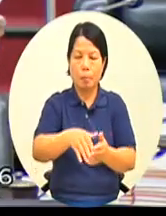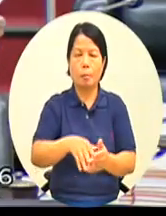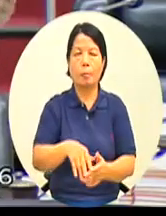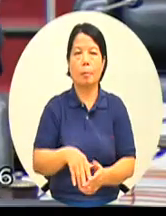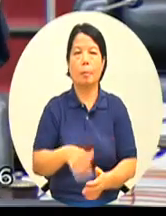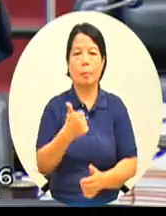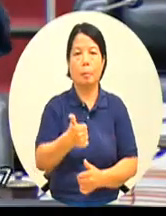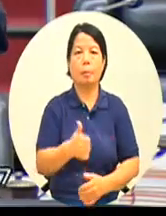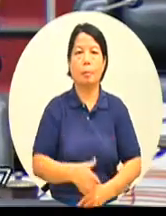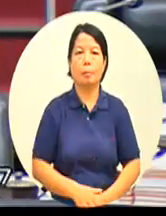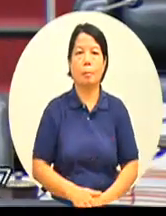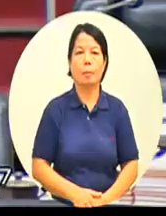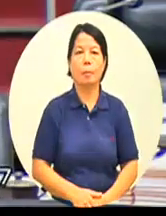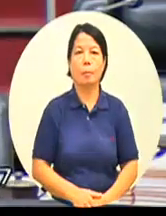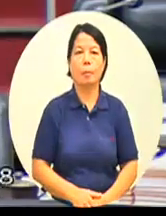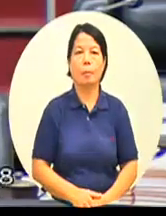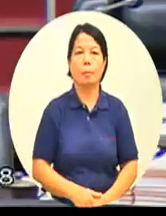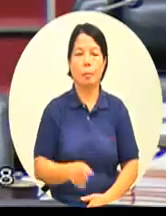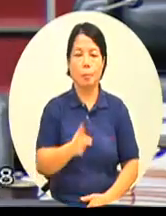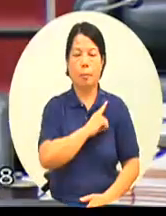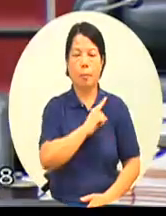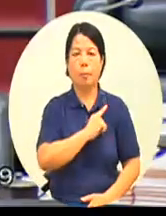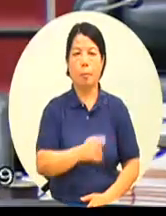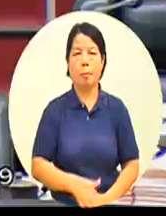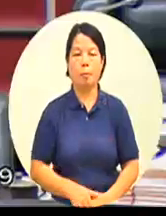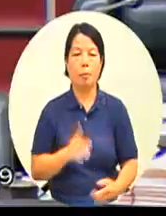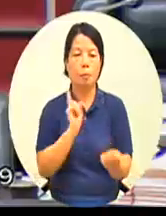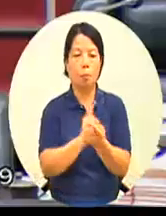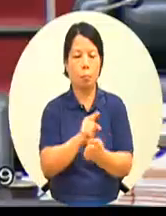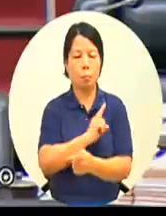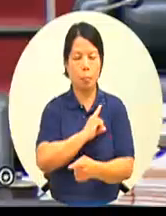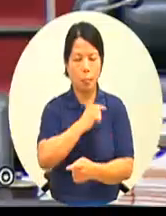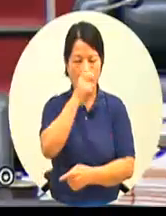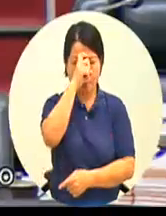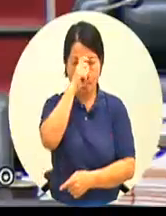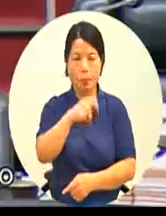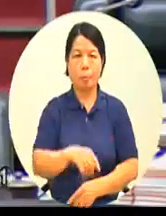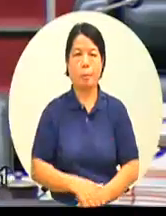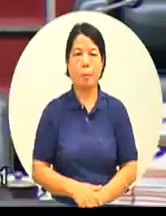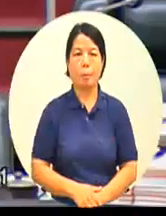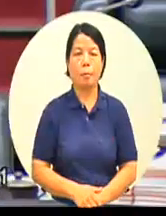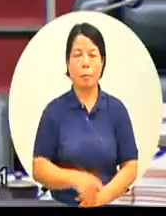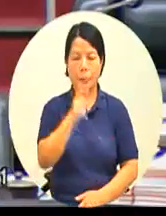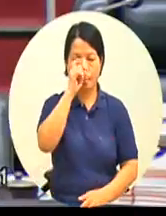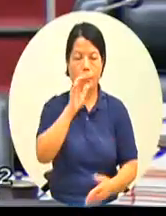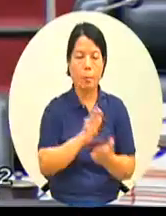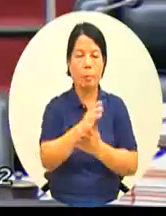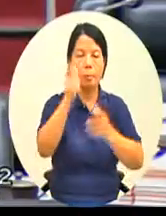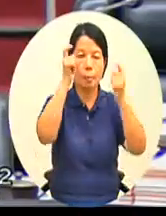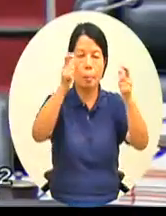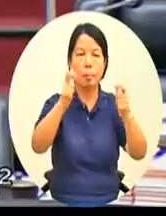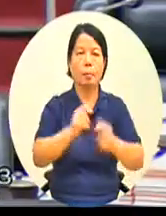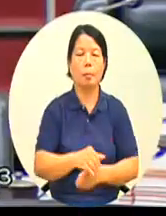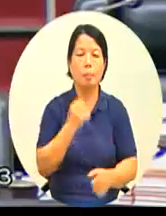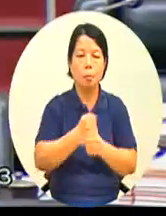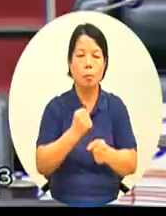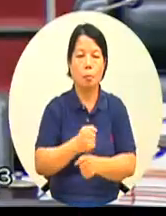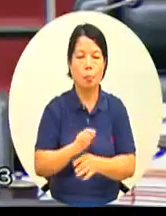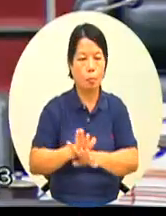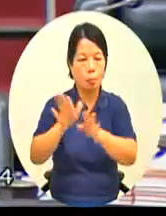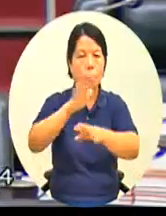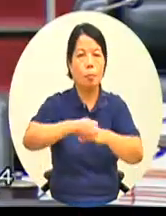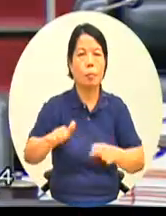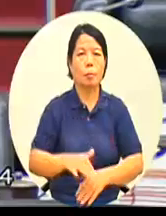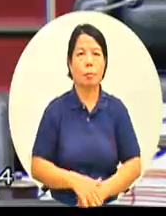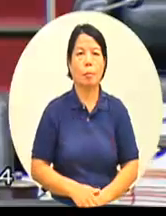这一集这个这是我自己对自己的期许，我希望未来的高雄可以做到这样，会更进步，